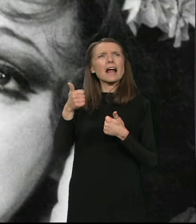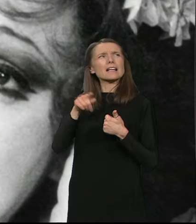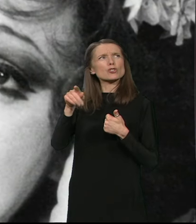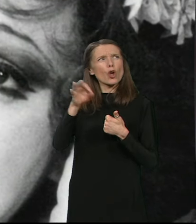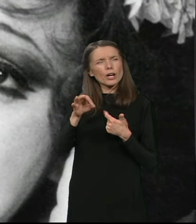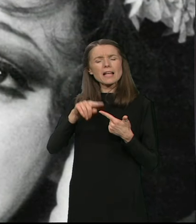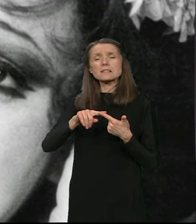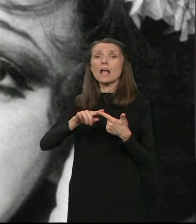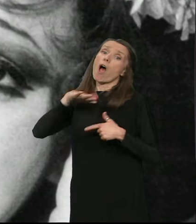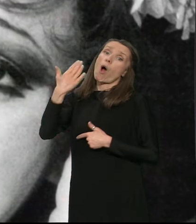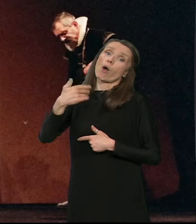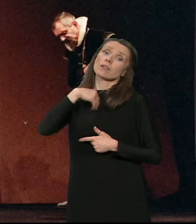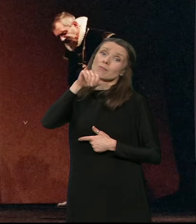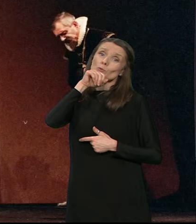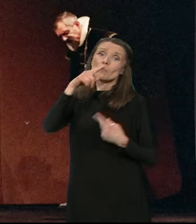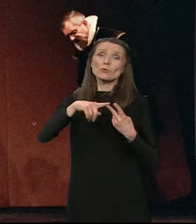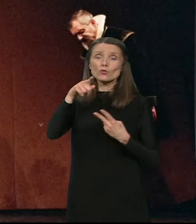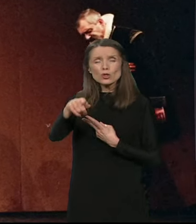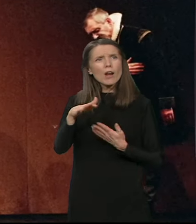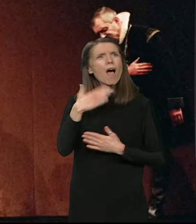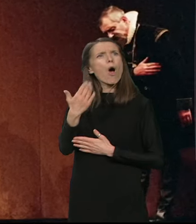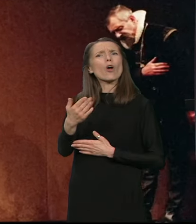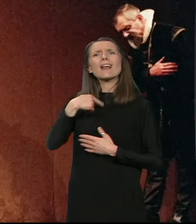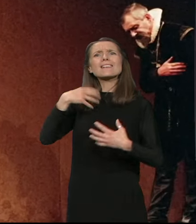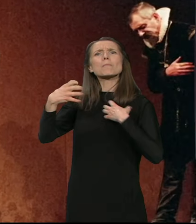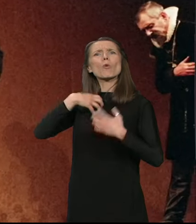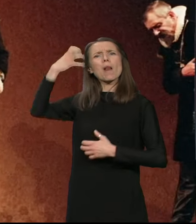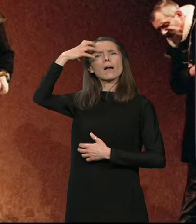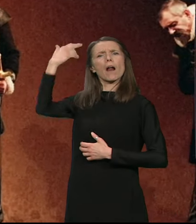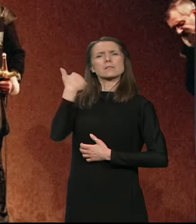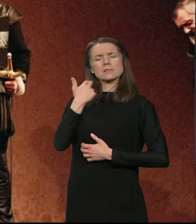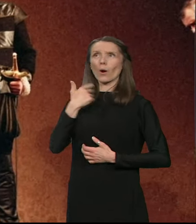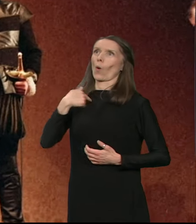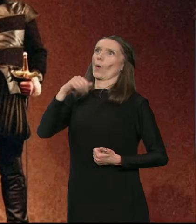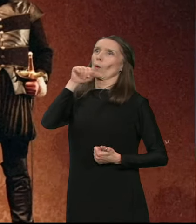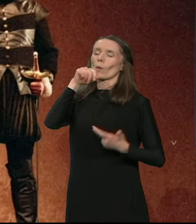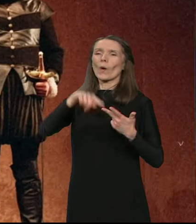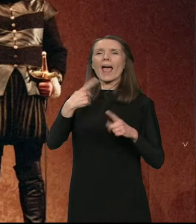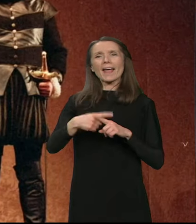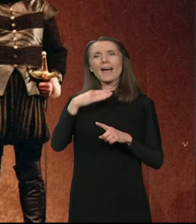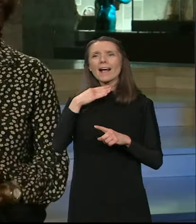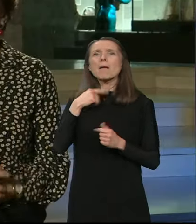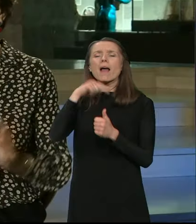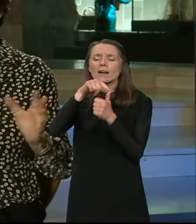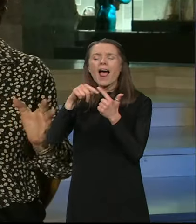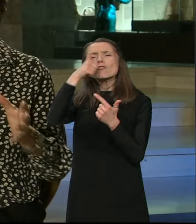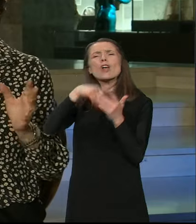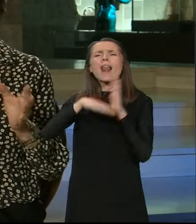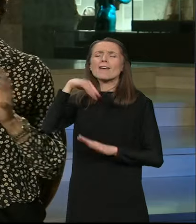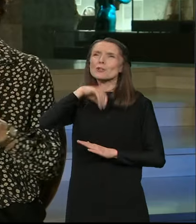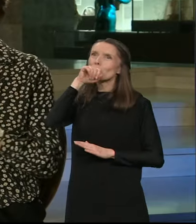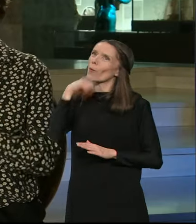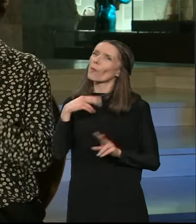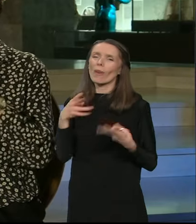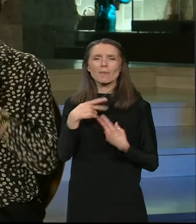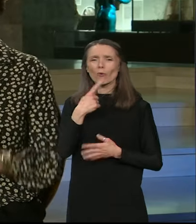Pa Pučina, to isto volim. Pa Elizabeta od Engleske. Pa Heda Gabler. Ne bi mogla da se opredelim. Naravno, ne nabrajam